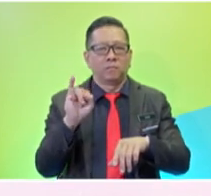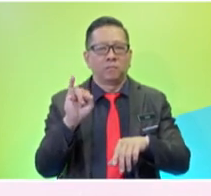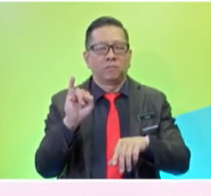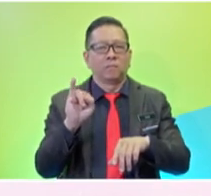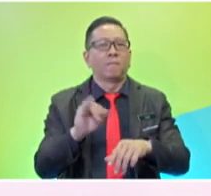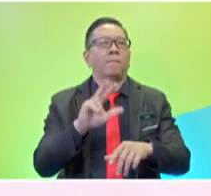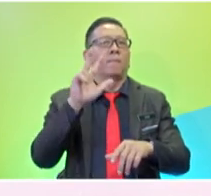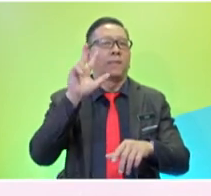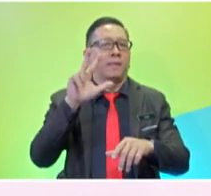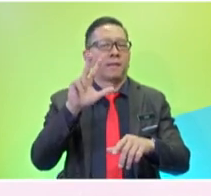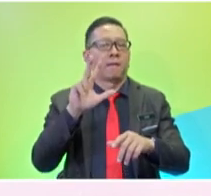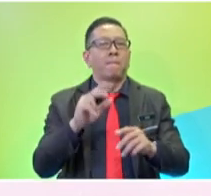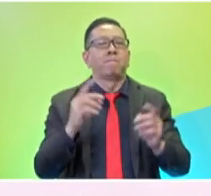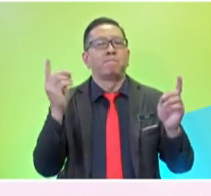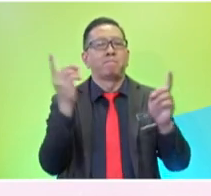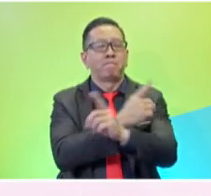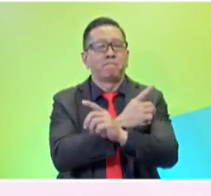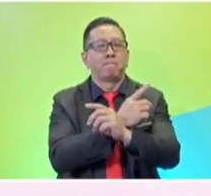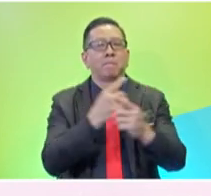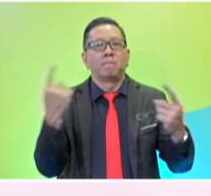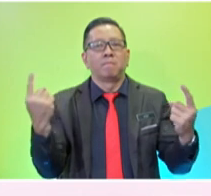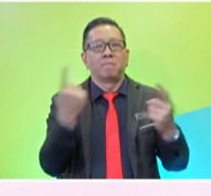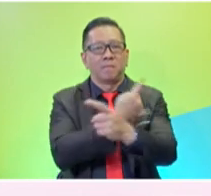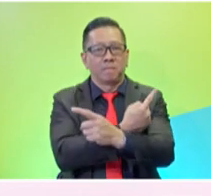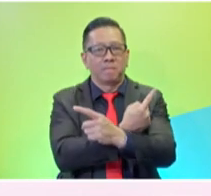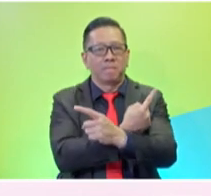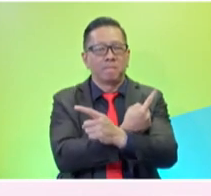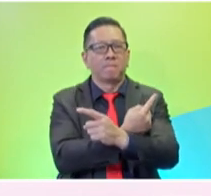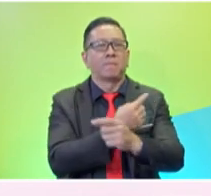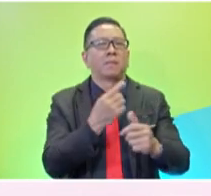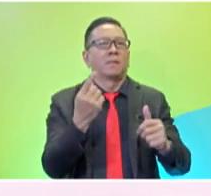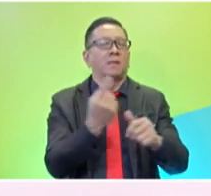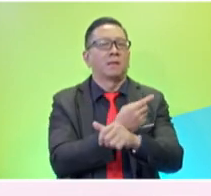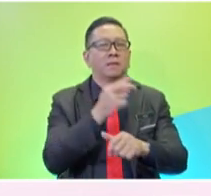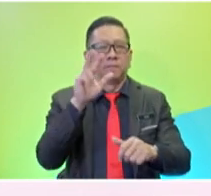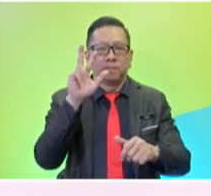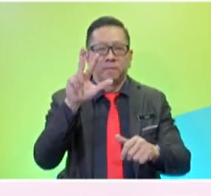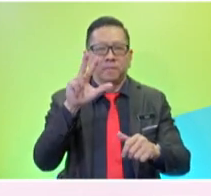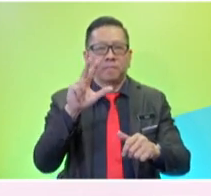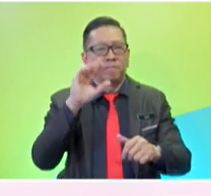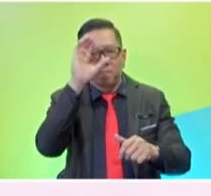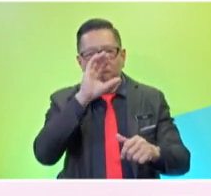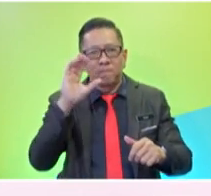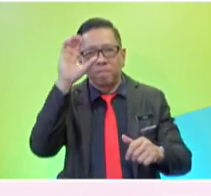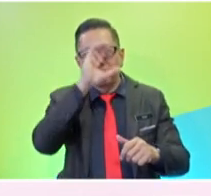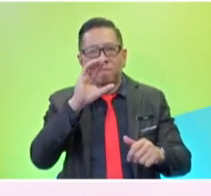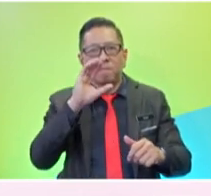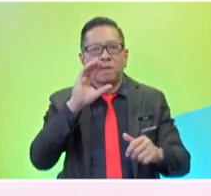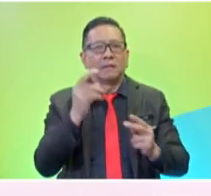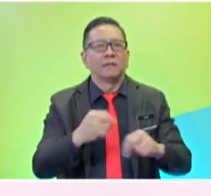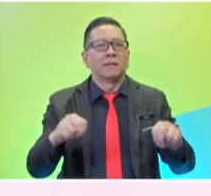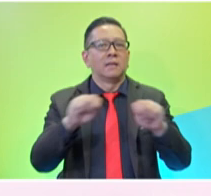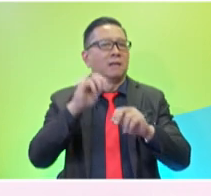pendalaman silang dan yang ketiga kita boleh gunakan kaidah kadaran untuk mencari nilai yang tidak diketahui